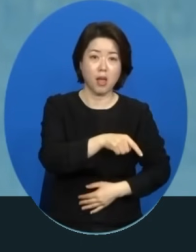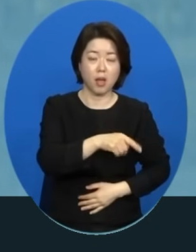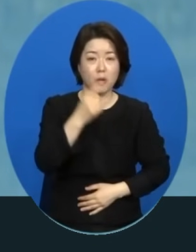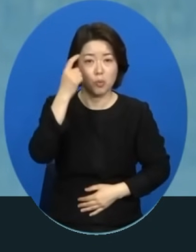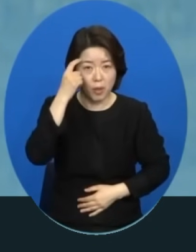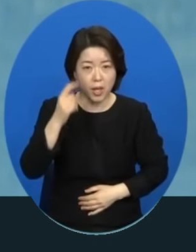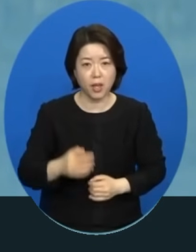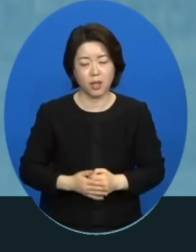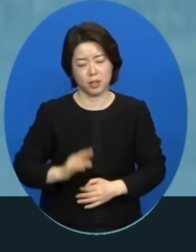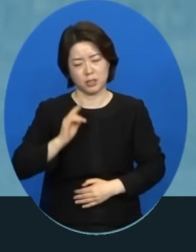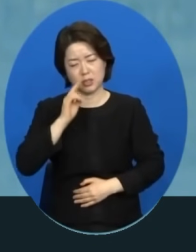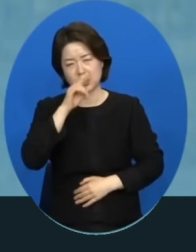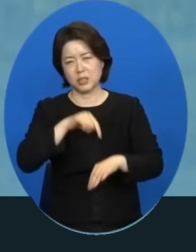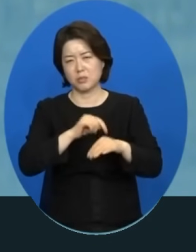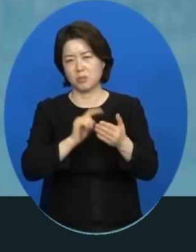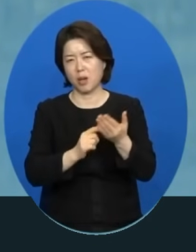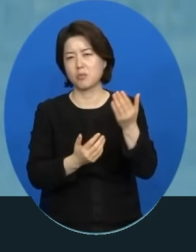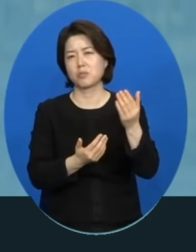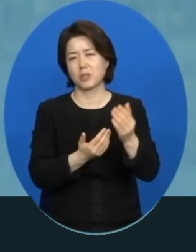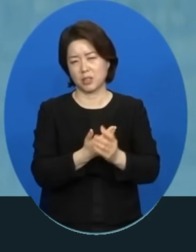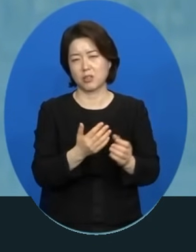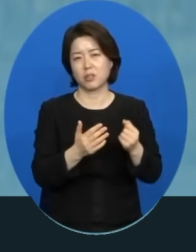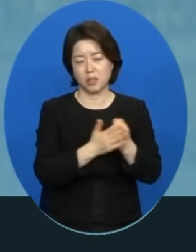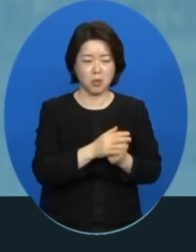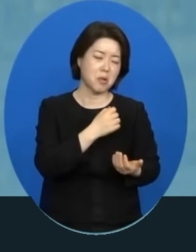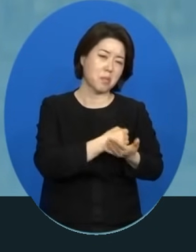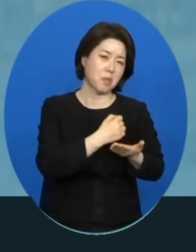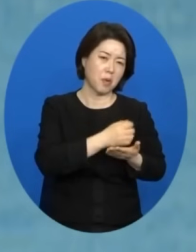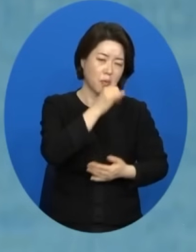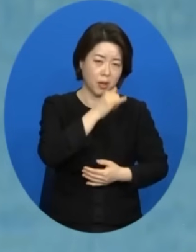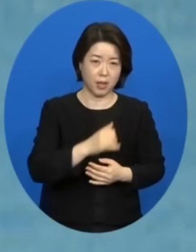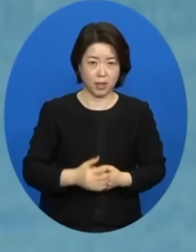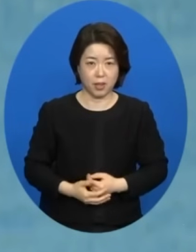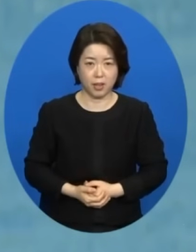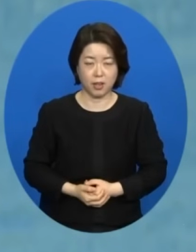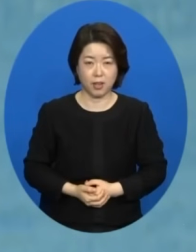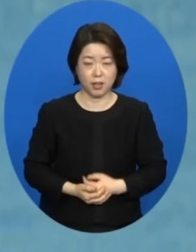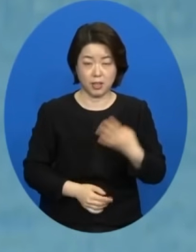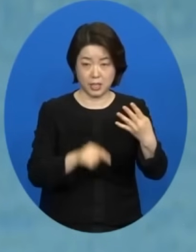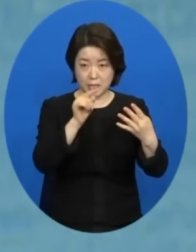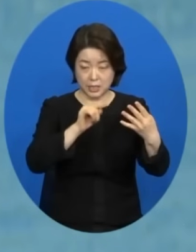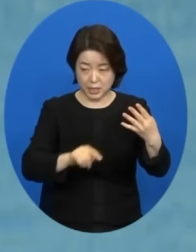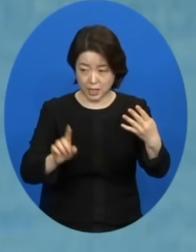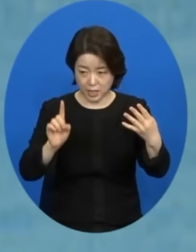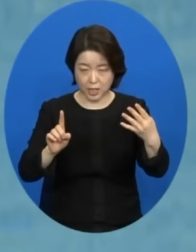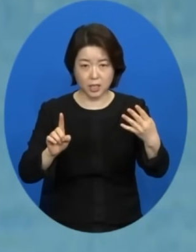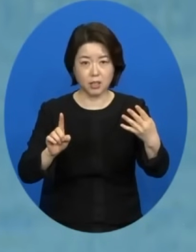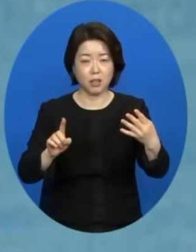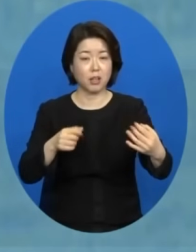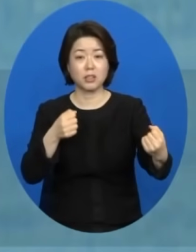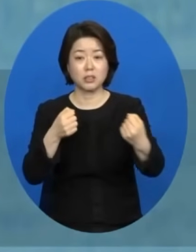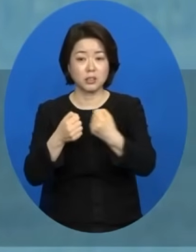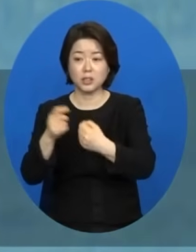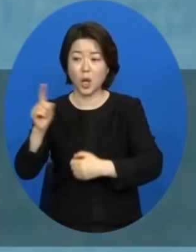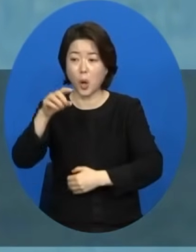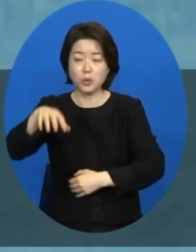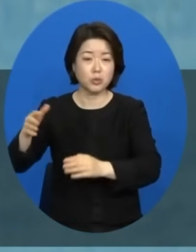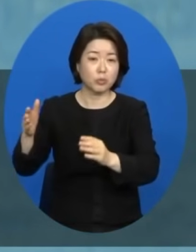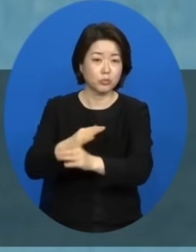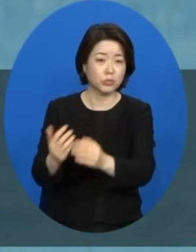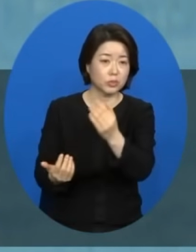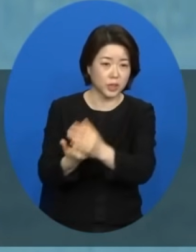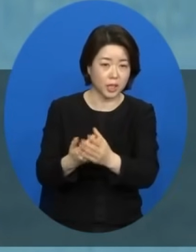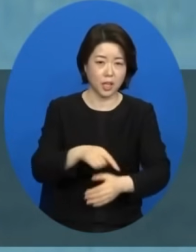아십니까? 시기심 때문에 그렇습니다. 자, 4장 1절에 싸움이 어디로부터 다툼이 어디로부터 나느냐, 너희 지체